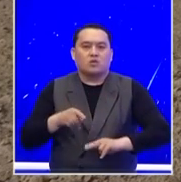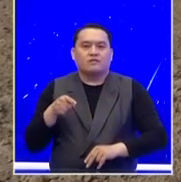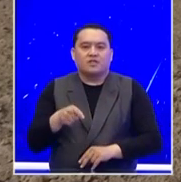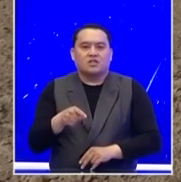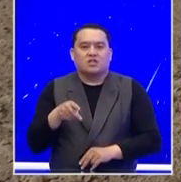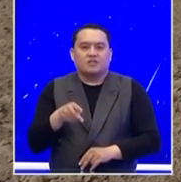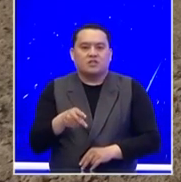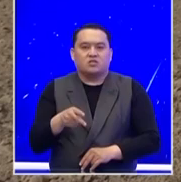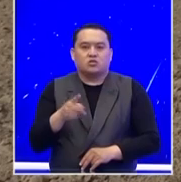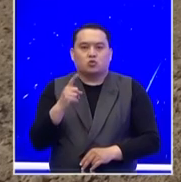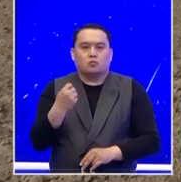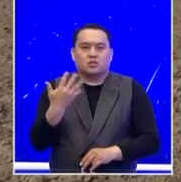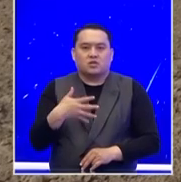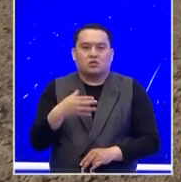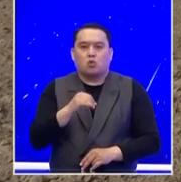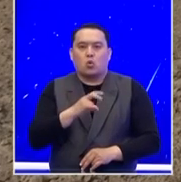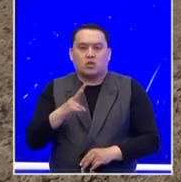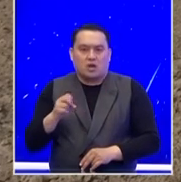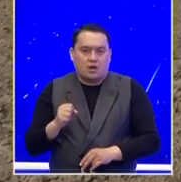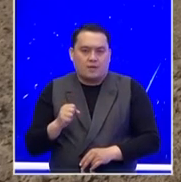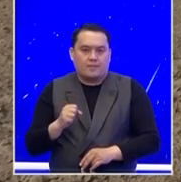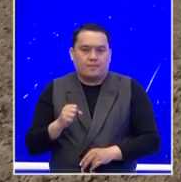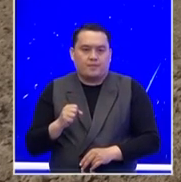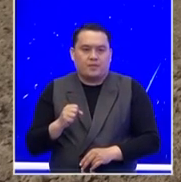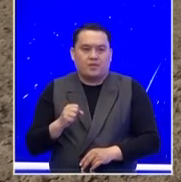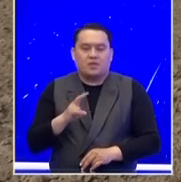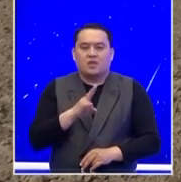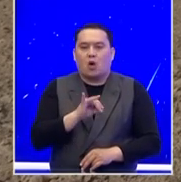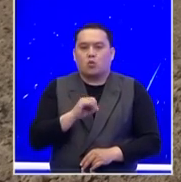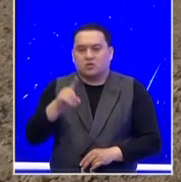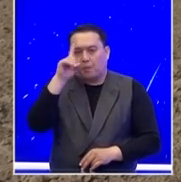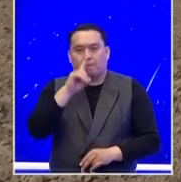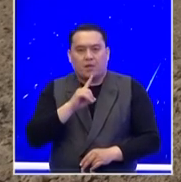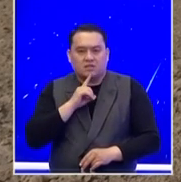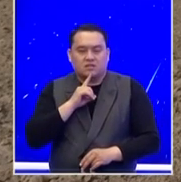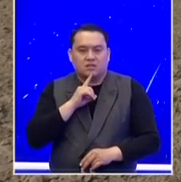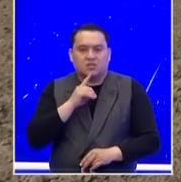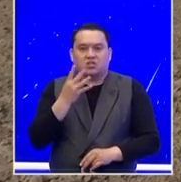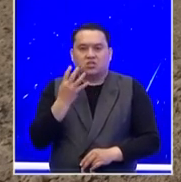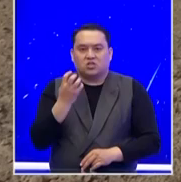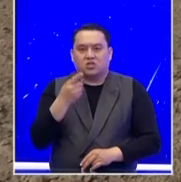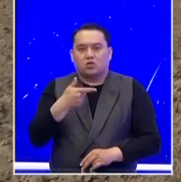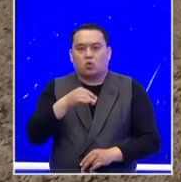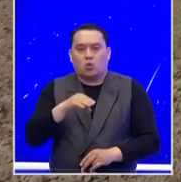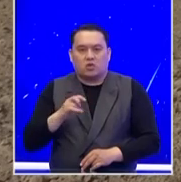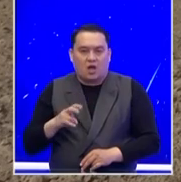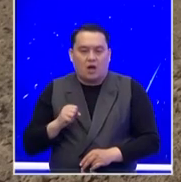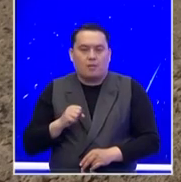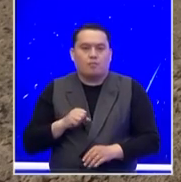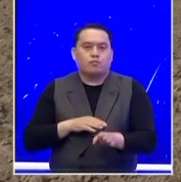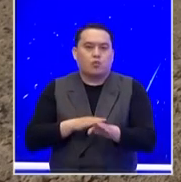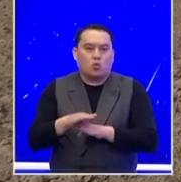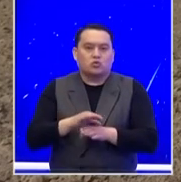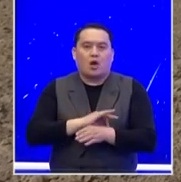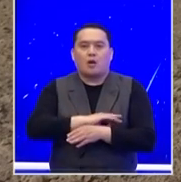2151 тонну, из них на Наурус месяц 400 тонн мы полностью обеспечили,